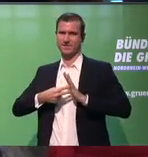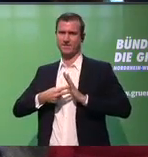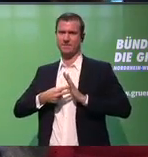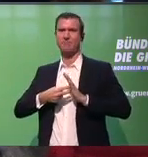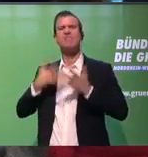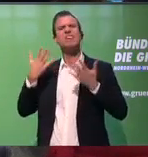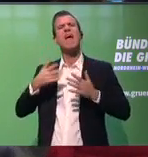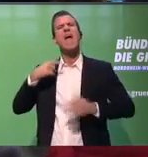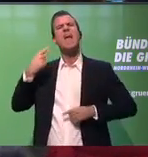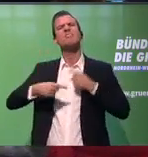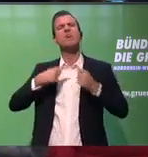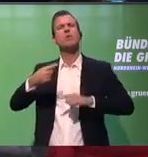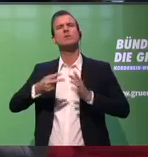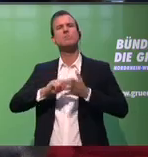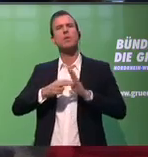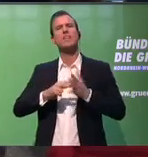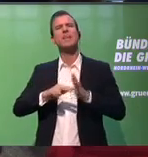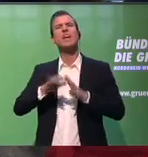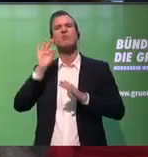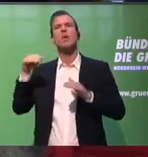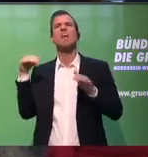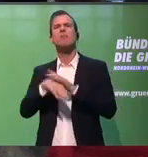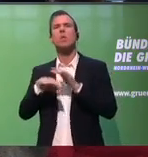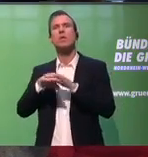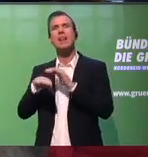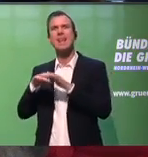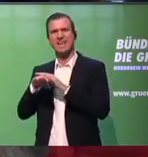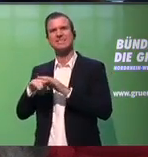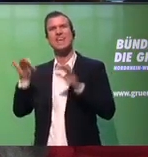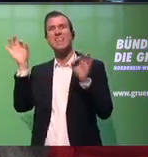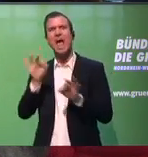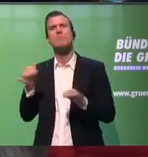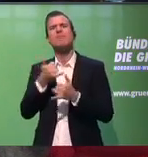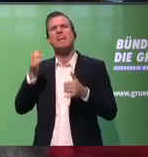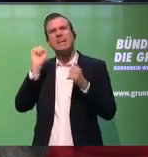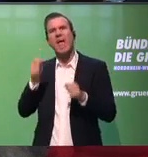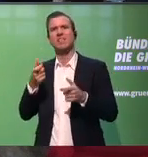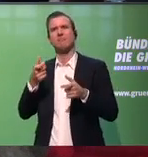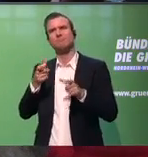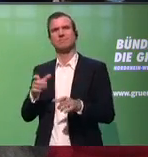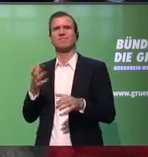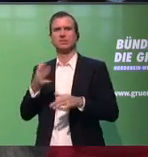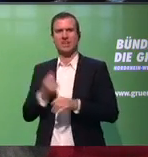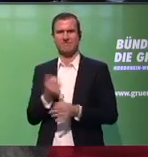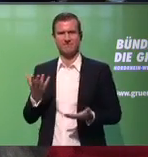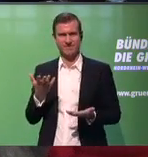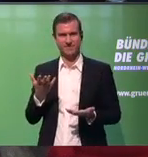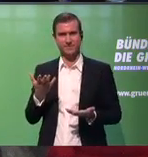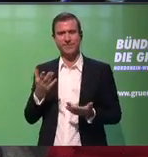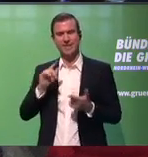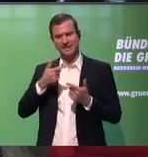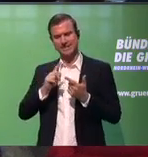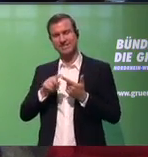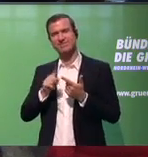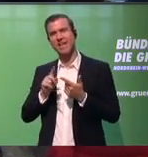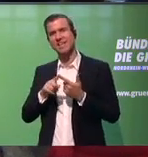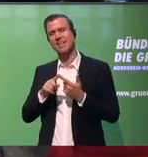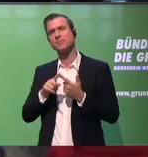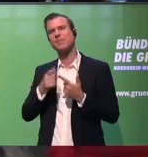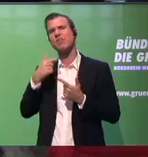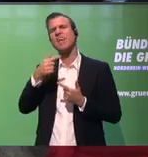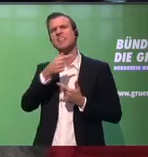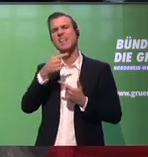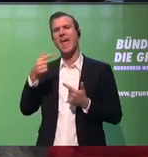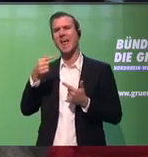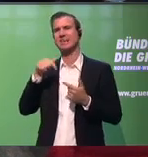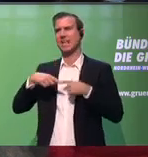kann Entwicklungspolitik bei der Bekämpfung des Flüchtlingsdramas spielen? Dann die zweite ist von Theresa